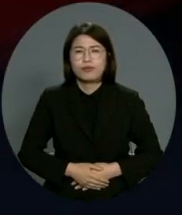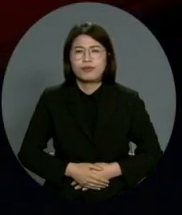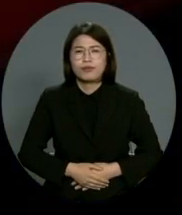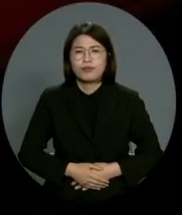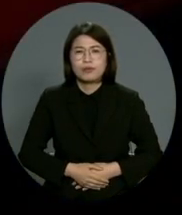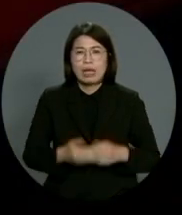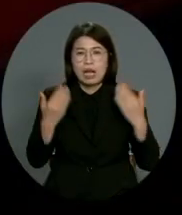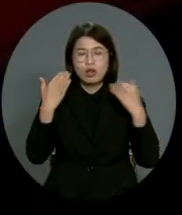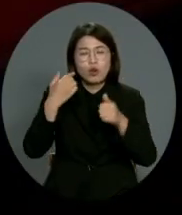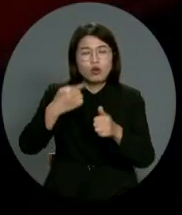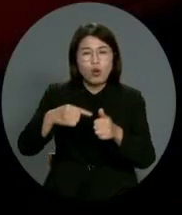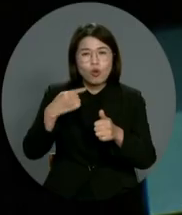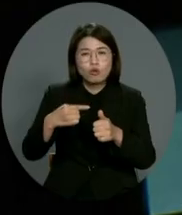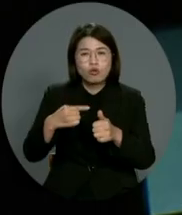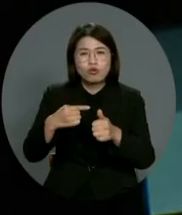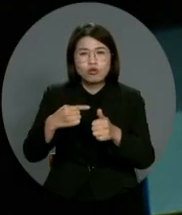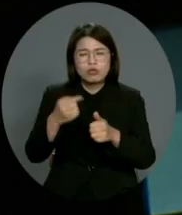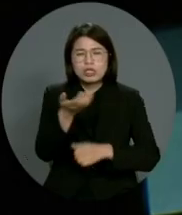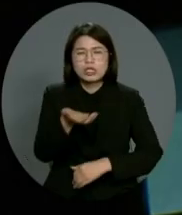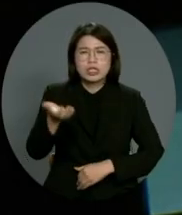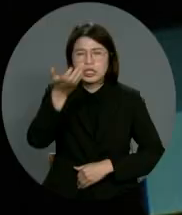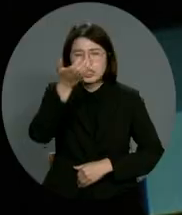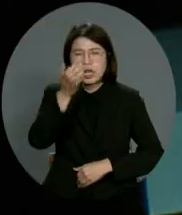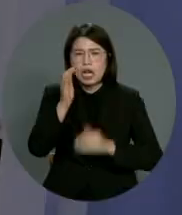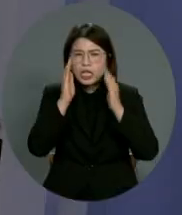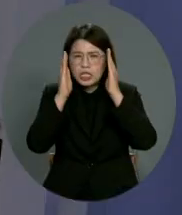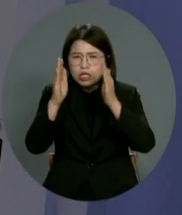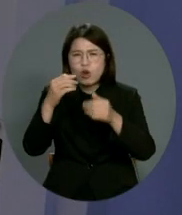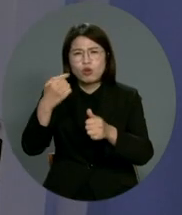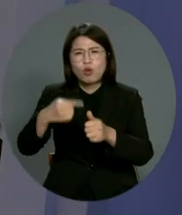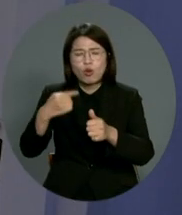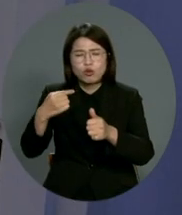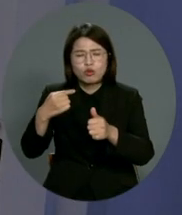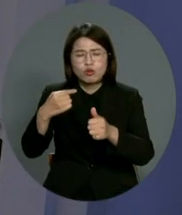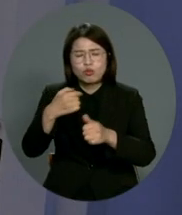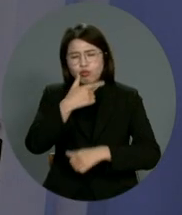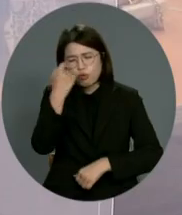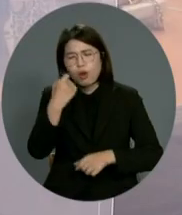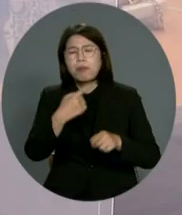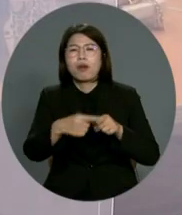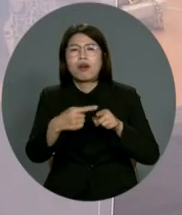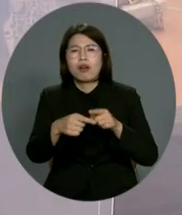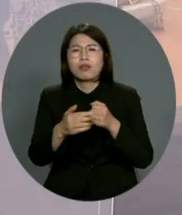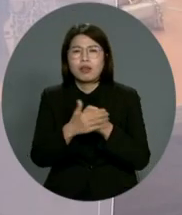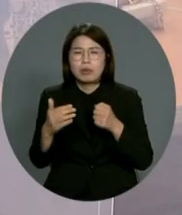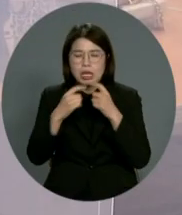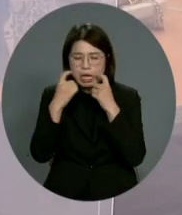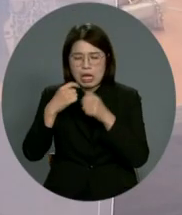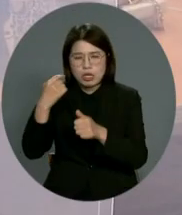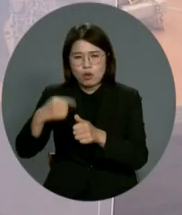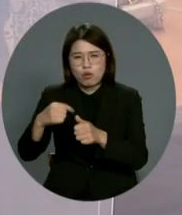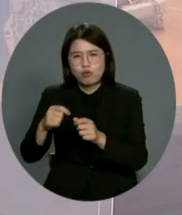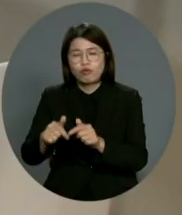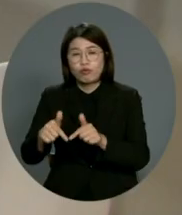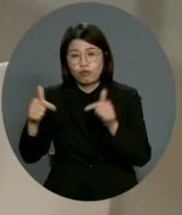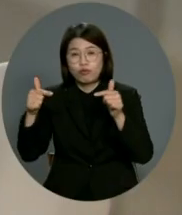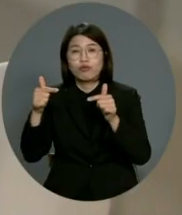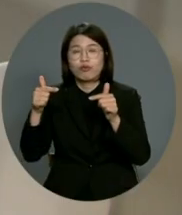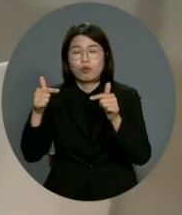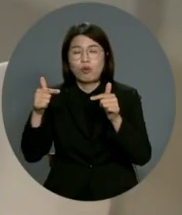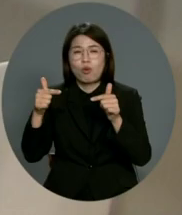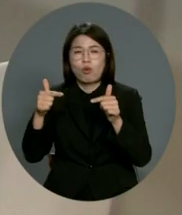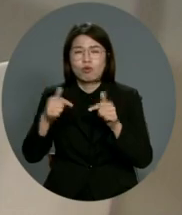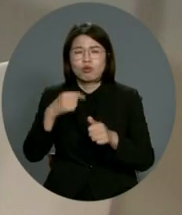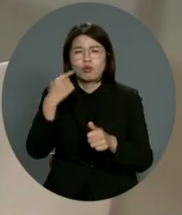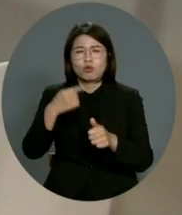공교육이 진압과 진로교육에서 충분하지 못하다는 평가를 받으면서 사교육은 점점 커지고 있고